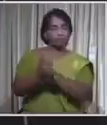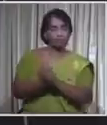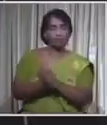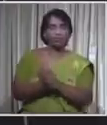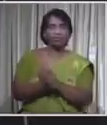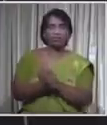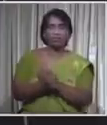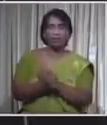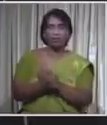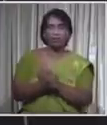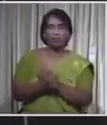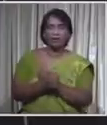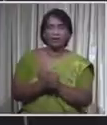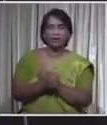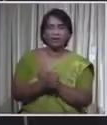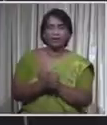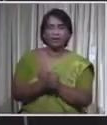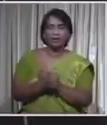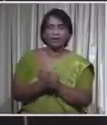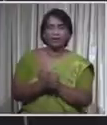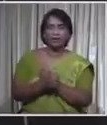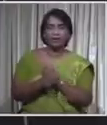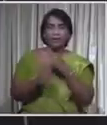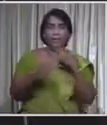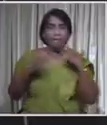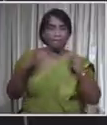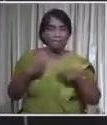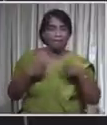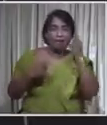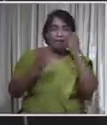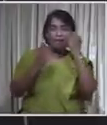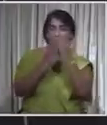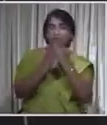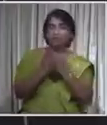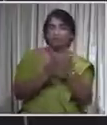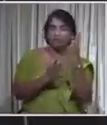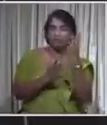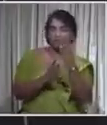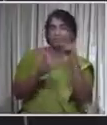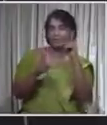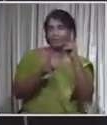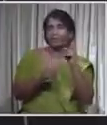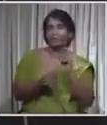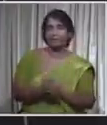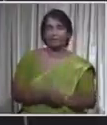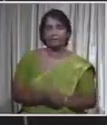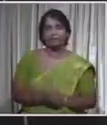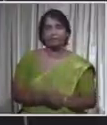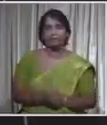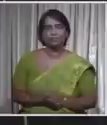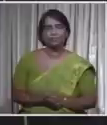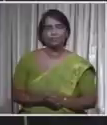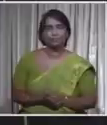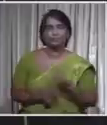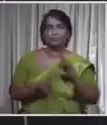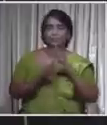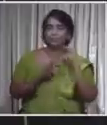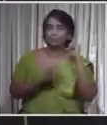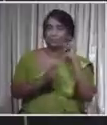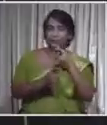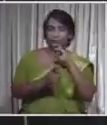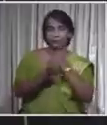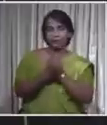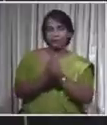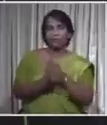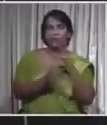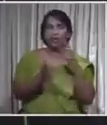50 මේ මහින්ද සුළඟ හදන්න මුල් වෙච්ච කීප දෙනාගෙන් එක්කෙනෙක් එතකොට ඒ අර දැම්මා මෙතන